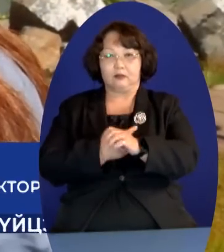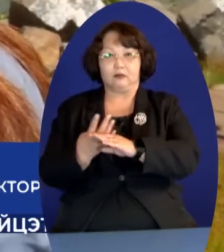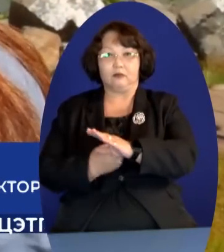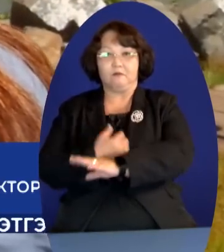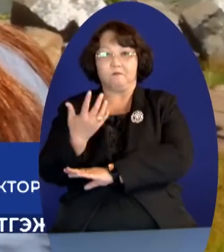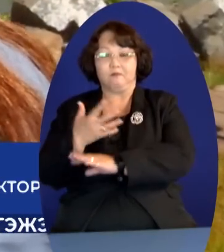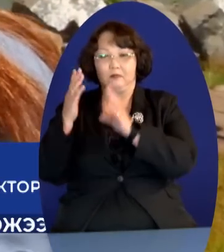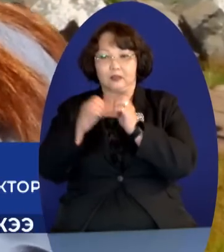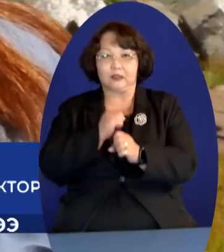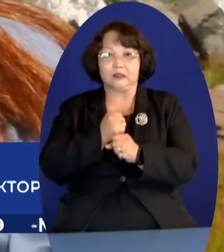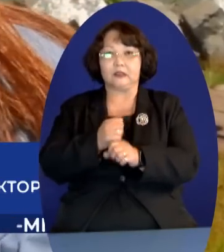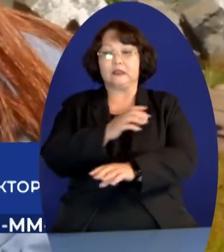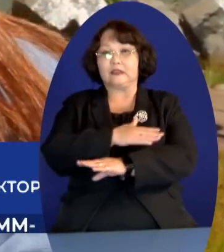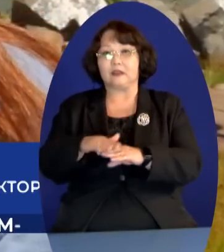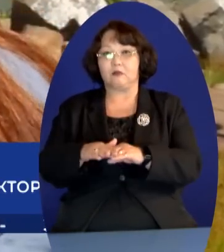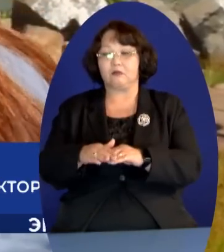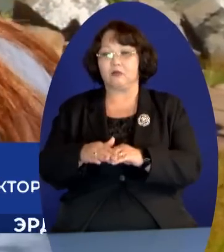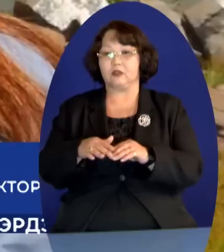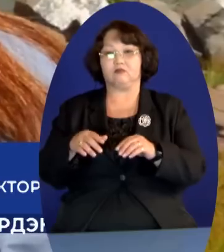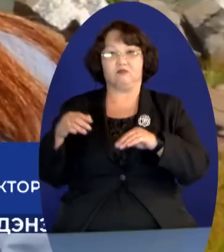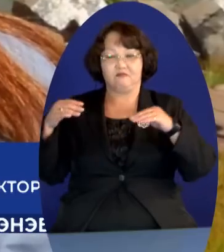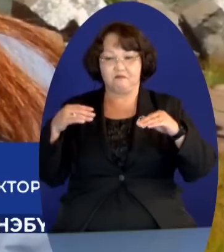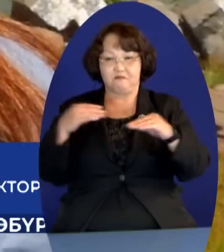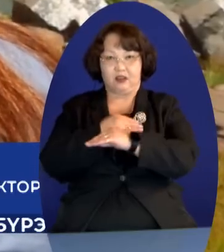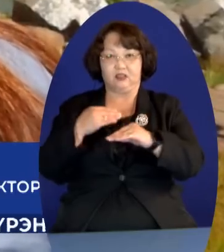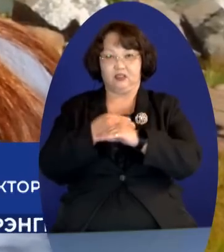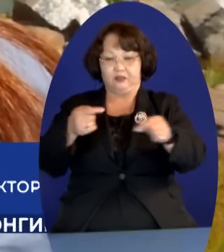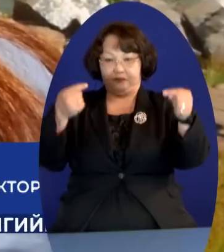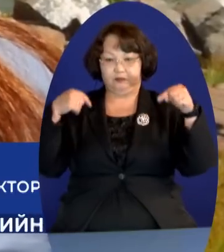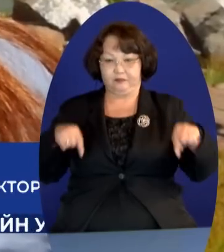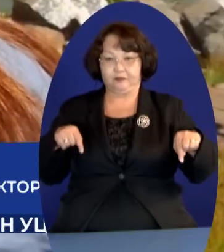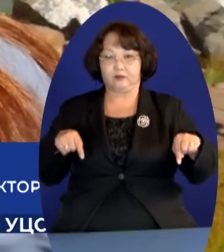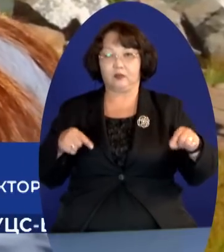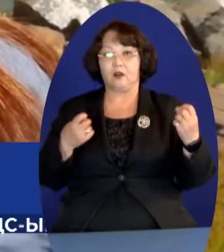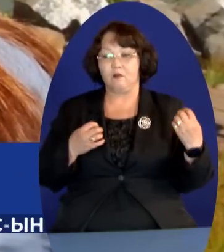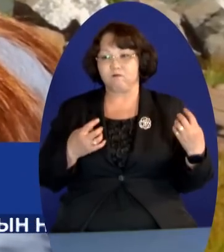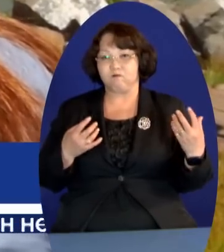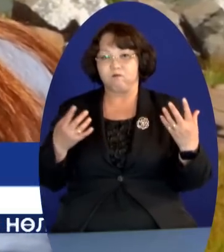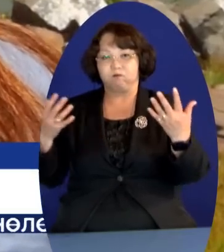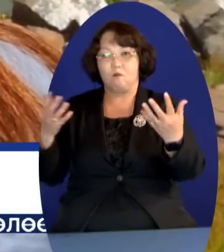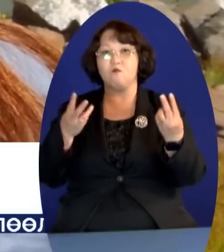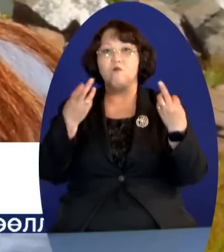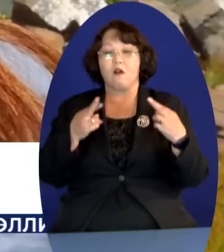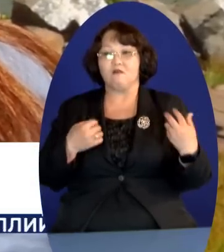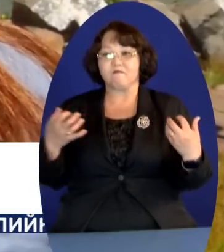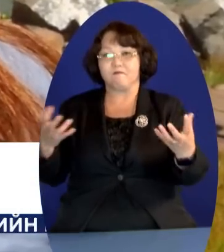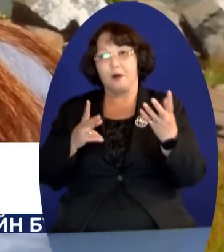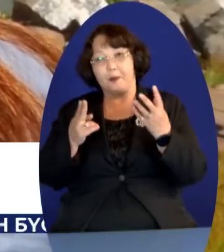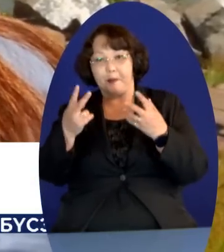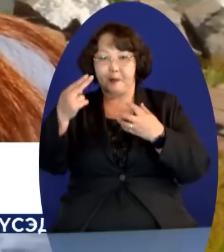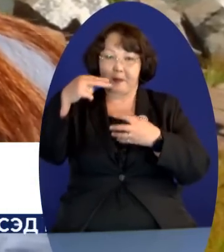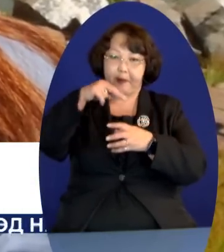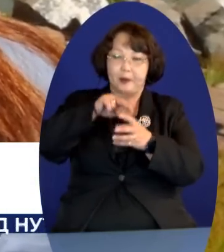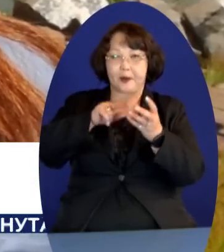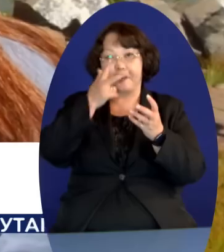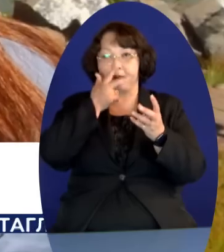ажиллаж замын одоо хоёр талаарх одоо аллей хэсэгт байгаа одоо мод сөөгнүүдийг танал тайрал хэлбэржүүлдэг болоё